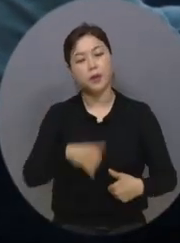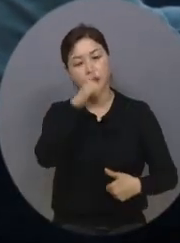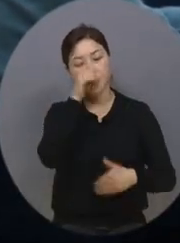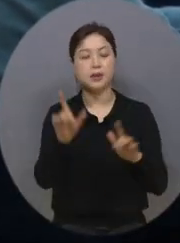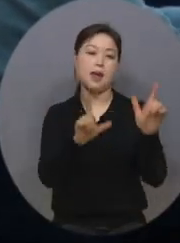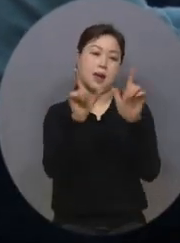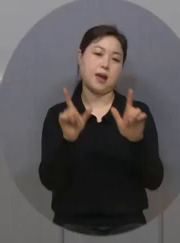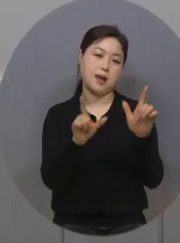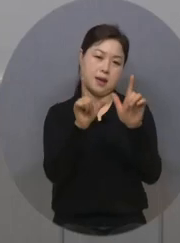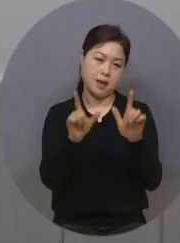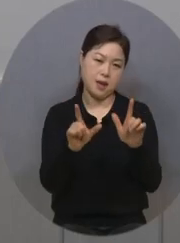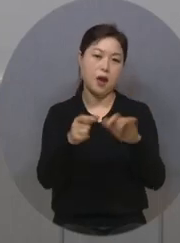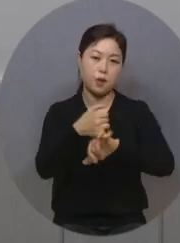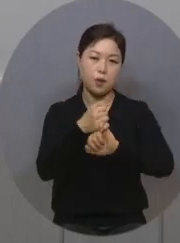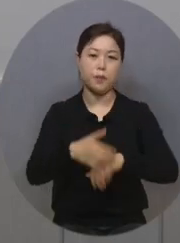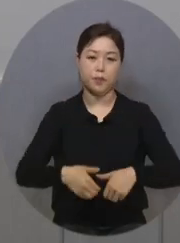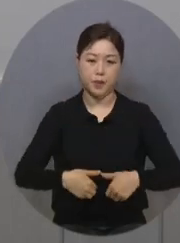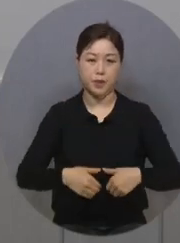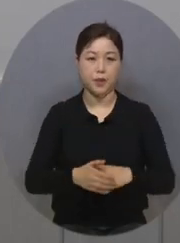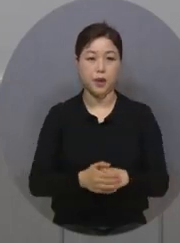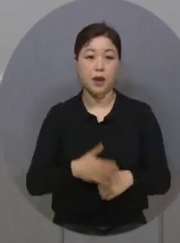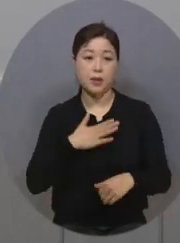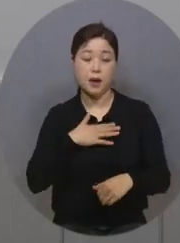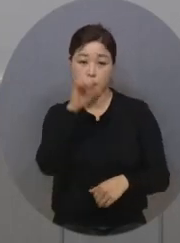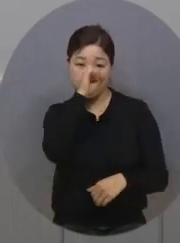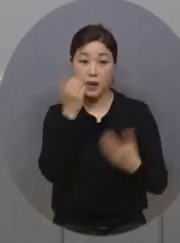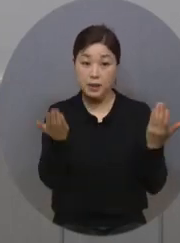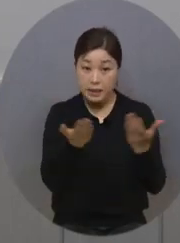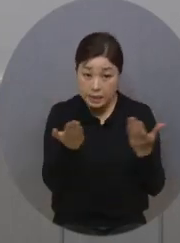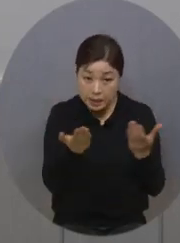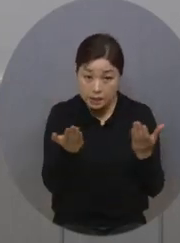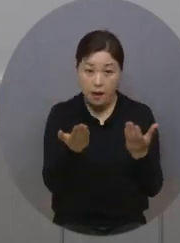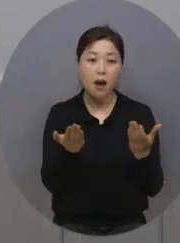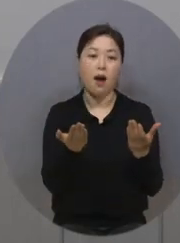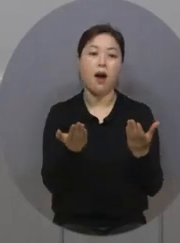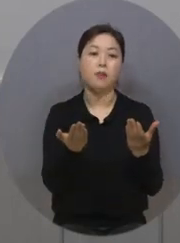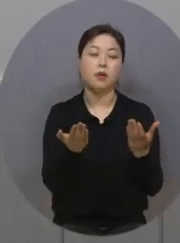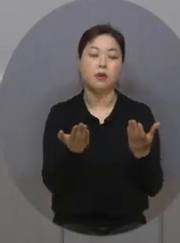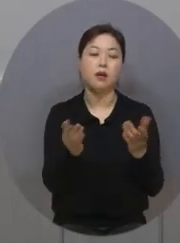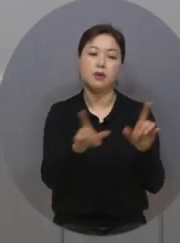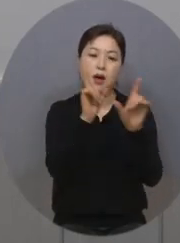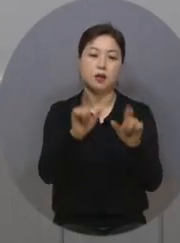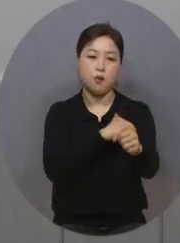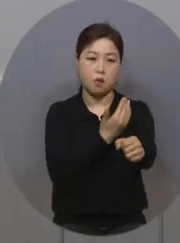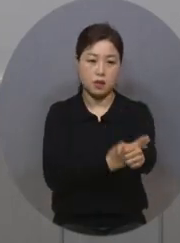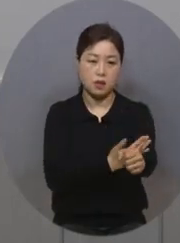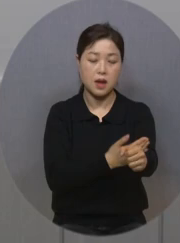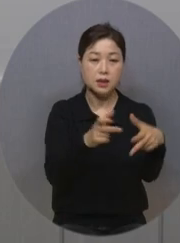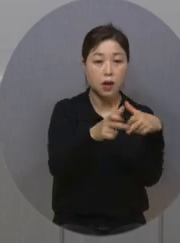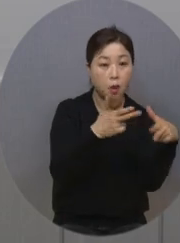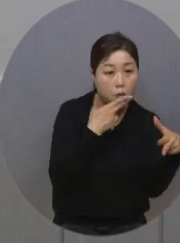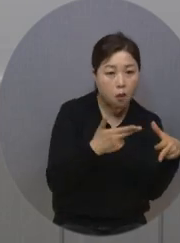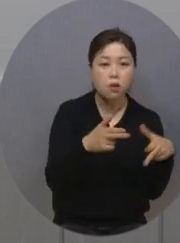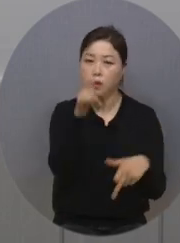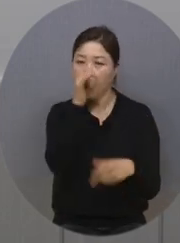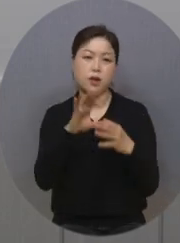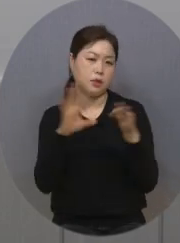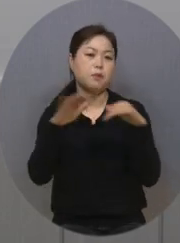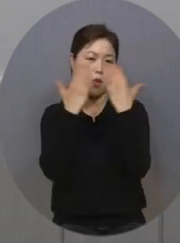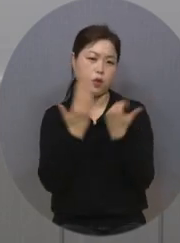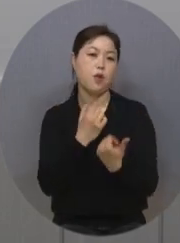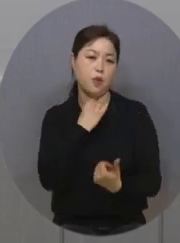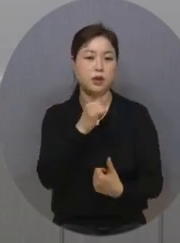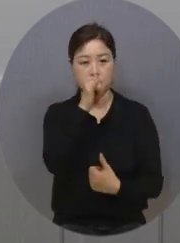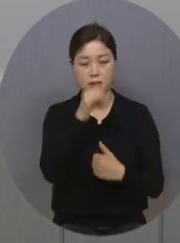필수 영역입니다. 좋아하는 일을 하면서 살아갈 수 있는 권리, 비장애인, 장애인 모두가 추구하는 삶입니다. 틀린